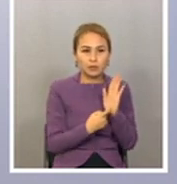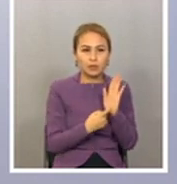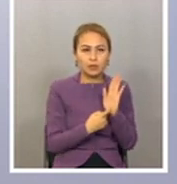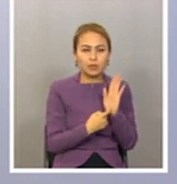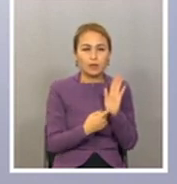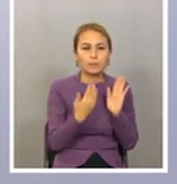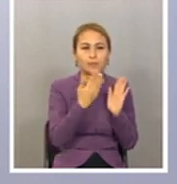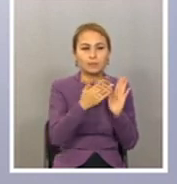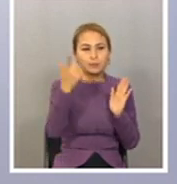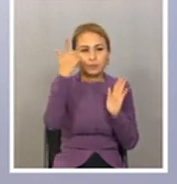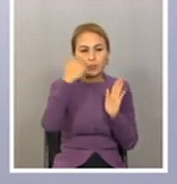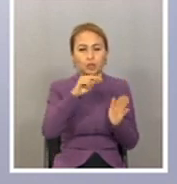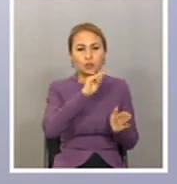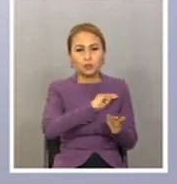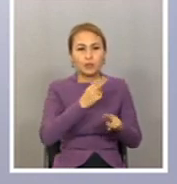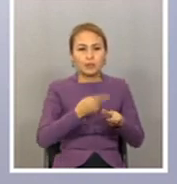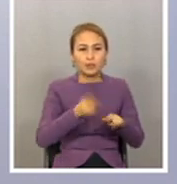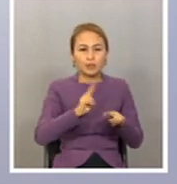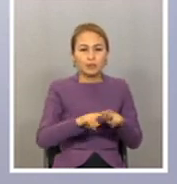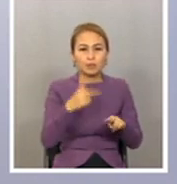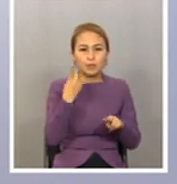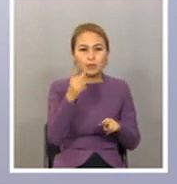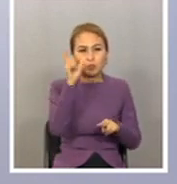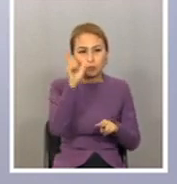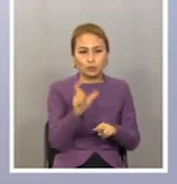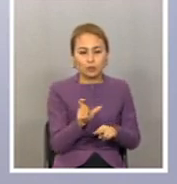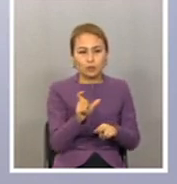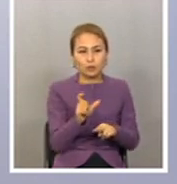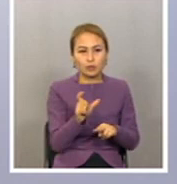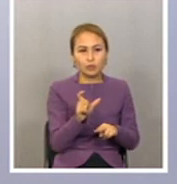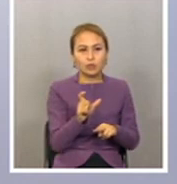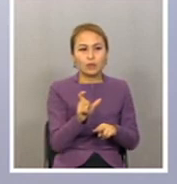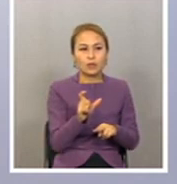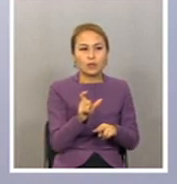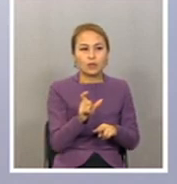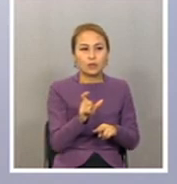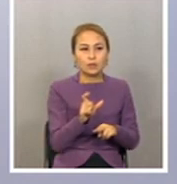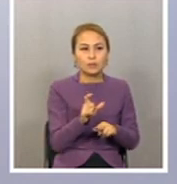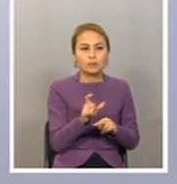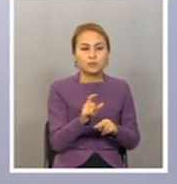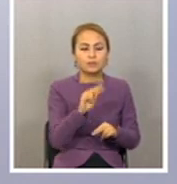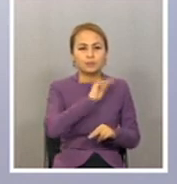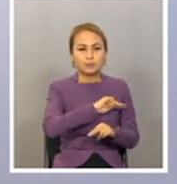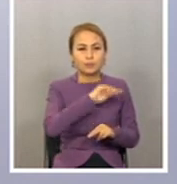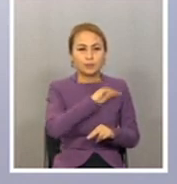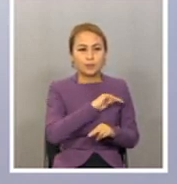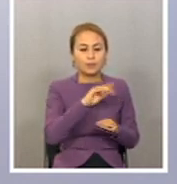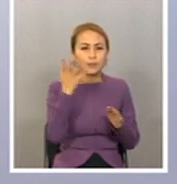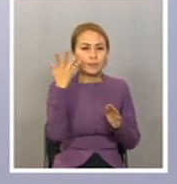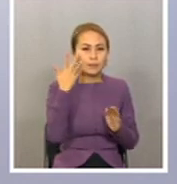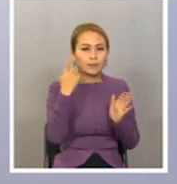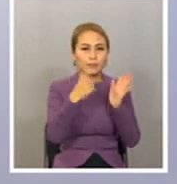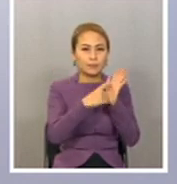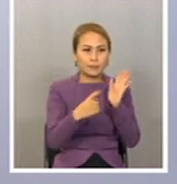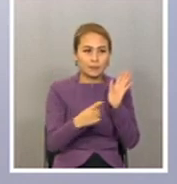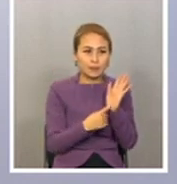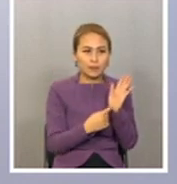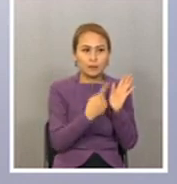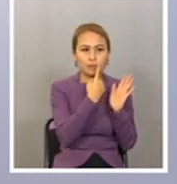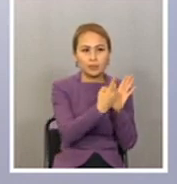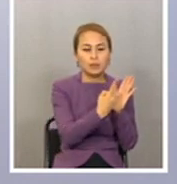е, жұмыс дегеніміз ол бір бүтін. Олай болса, жұмысты өнімділікке бөлейік, 1